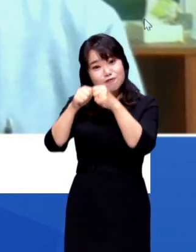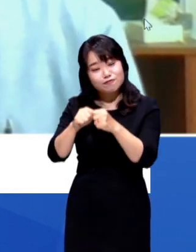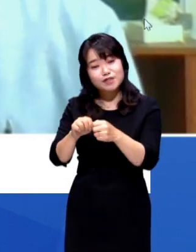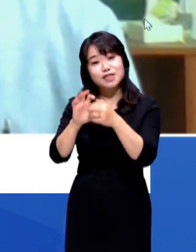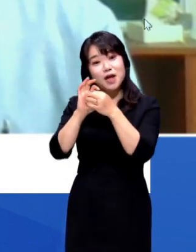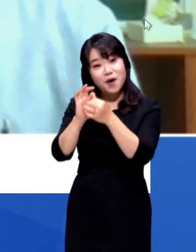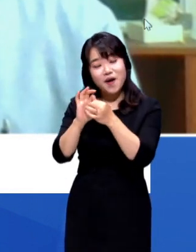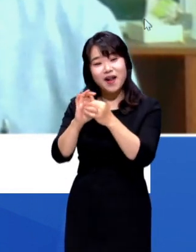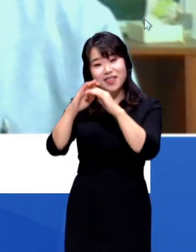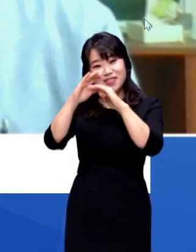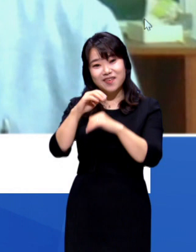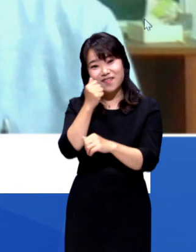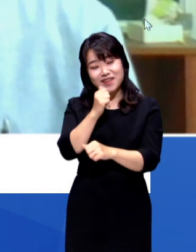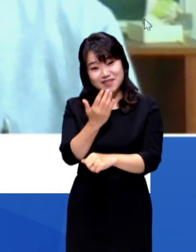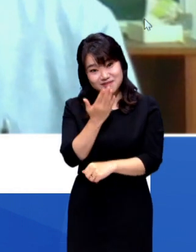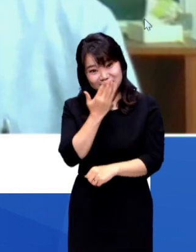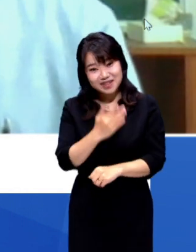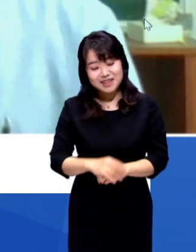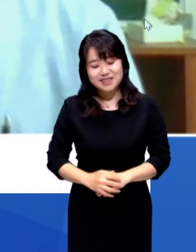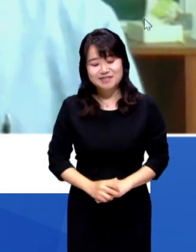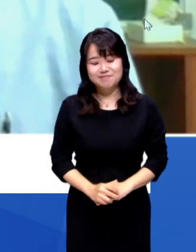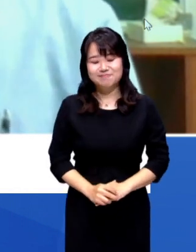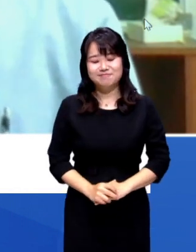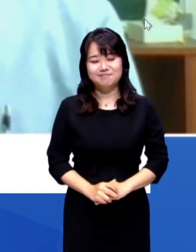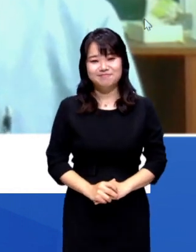좀 해주신다면요.